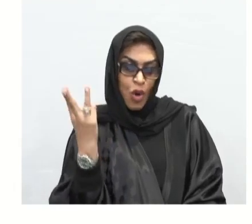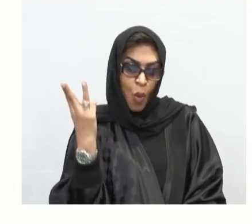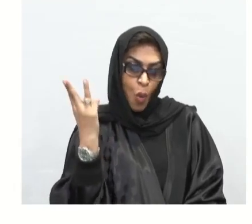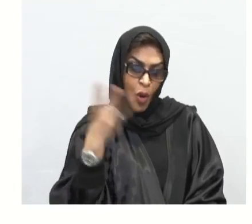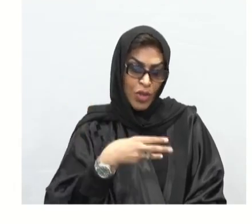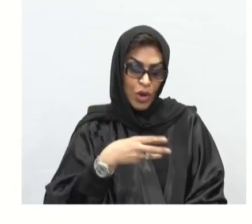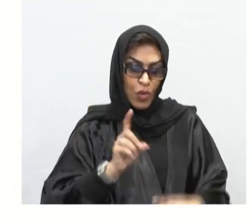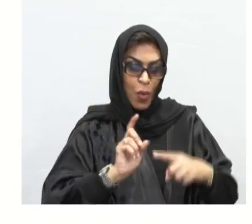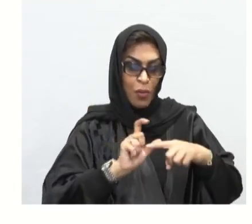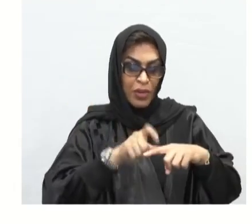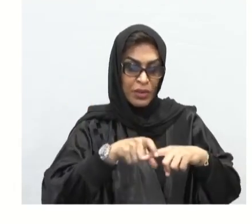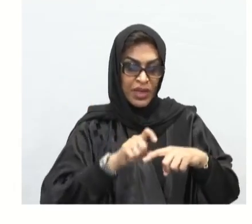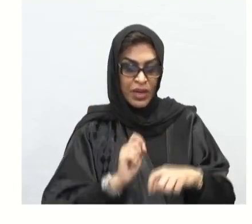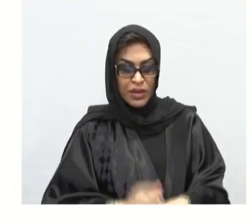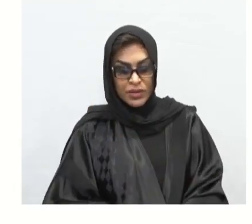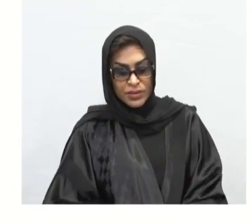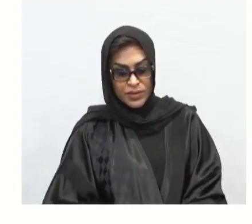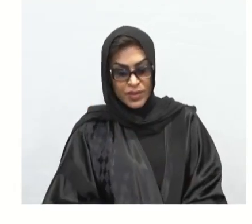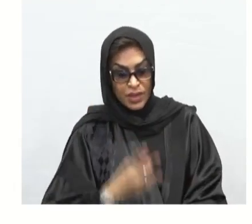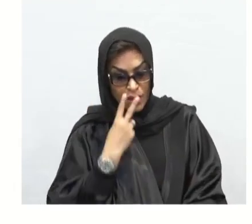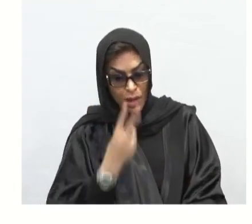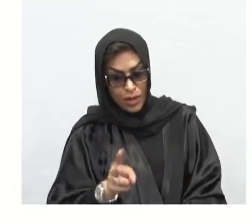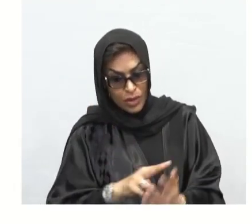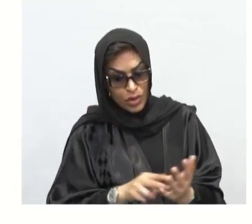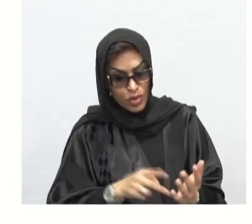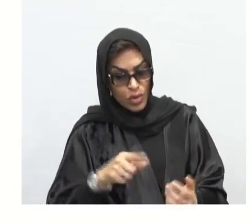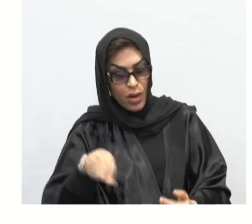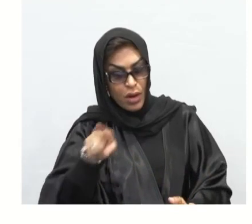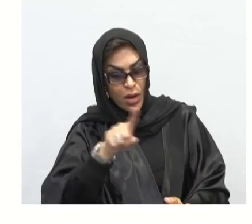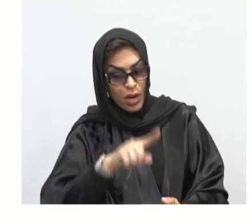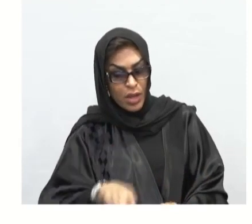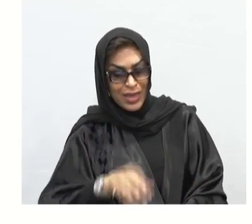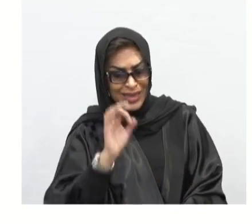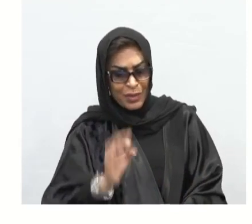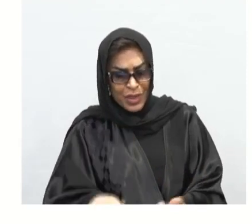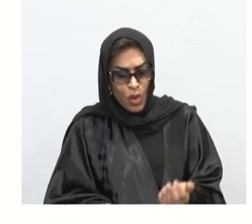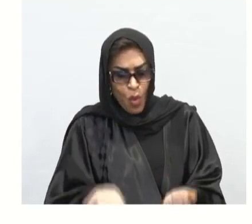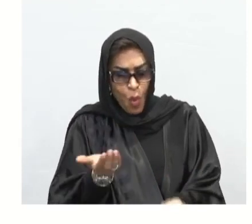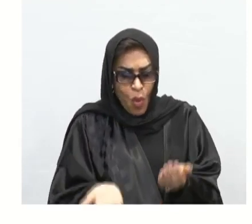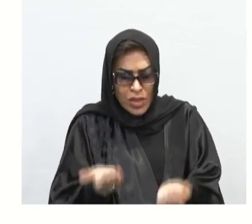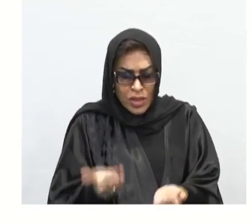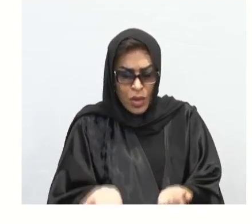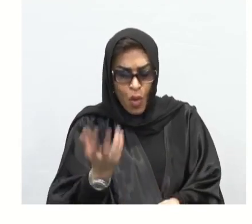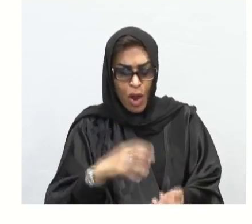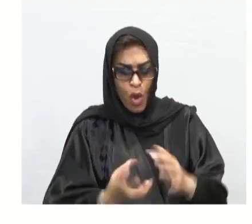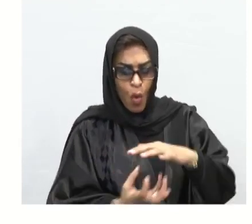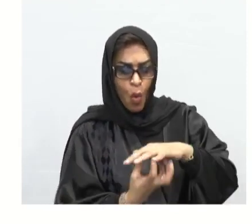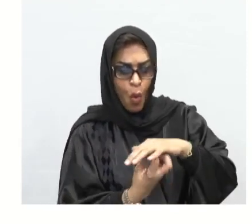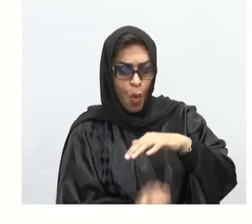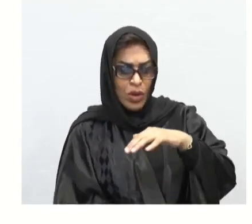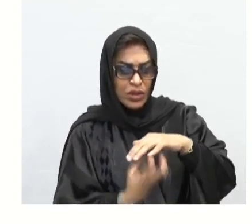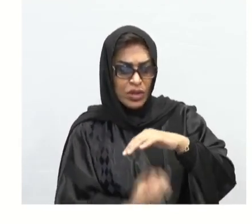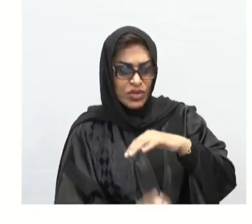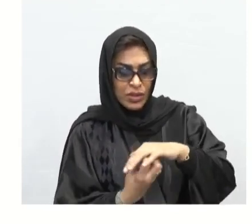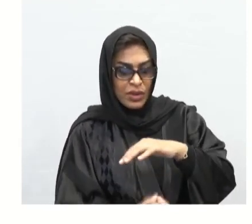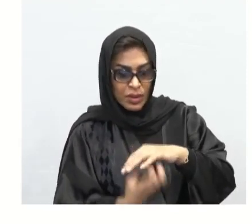في المئه نقرا السؤال يعتمد الوزن على قوه او على